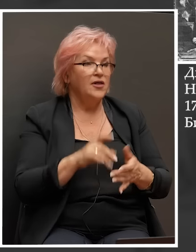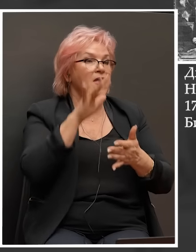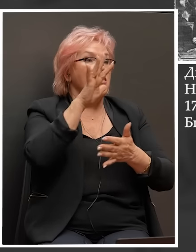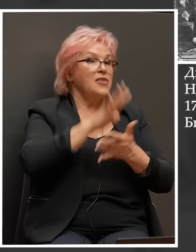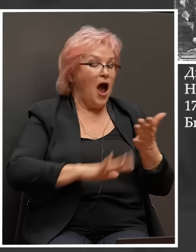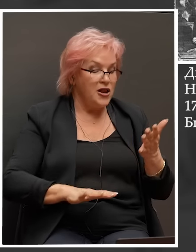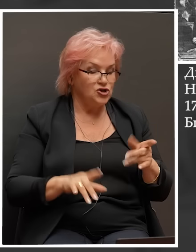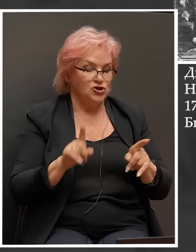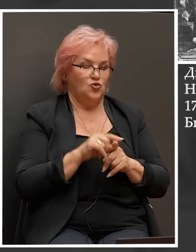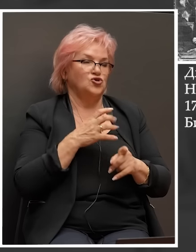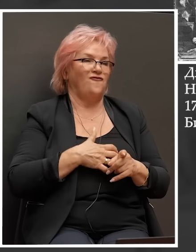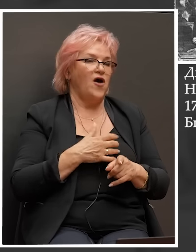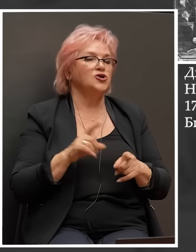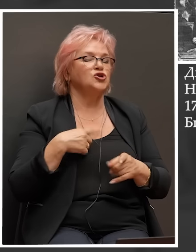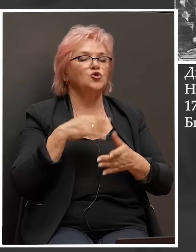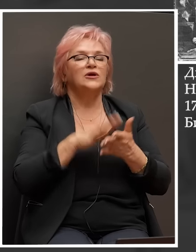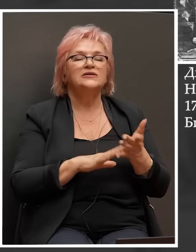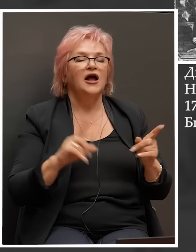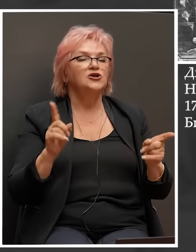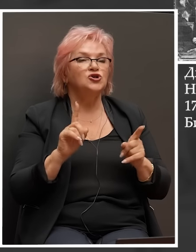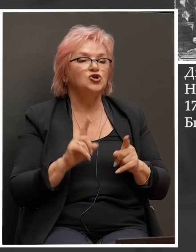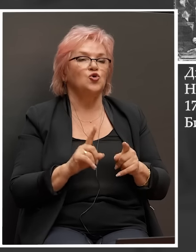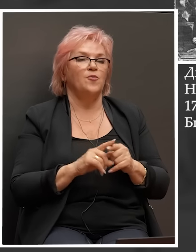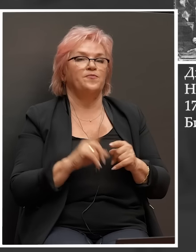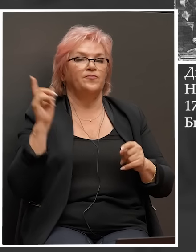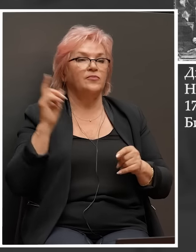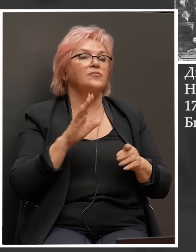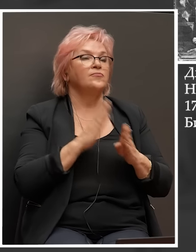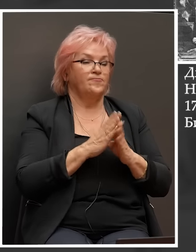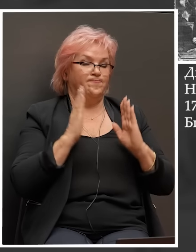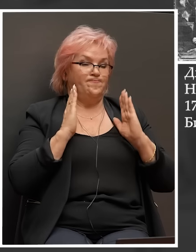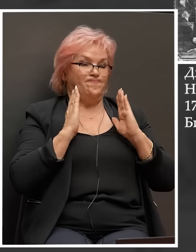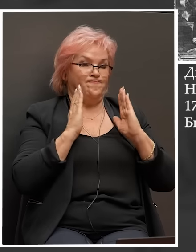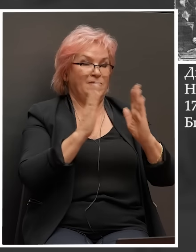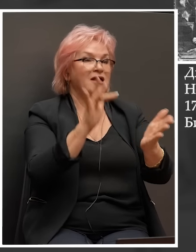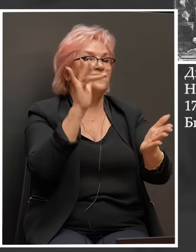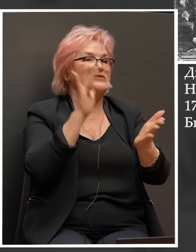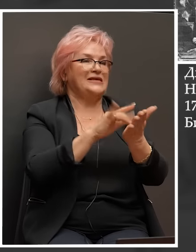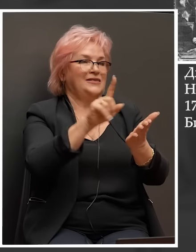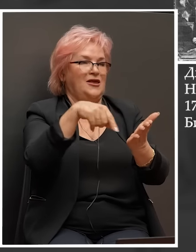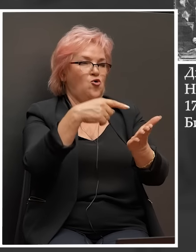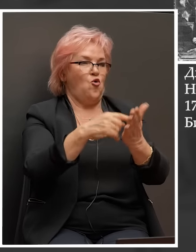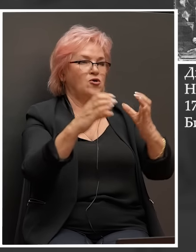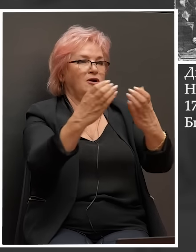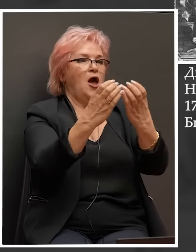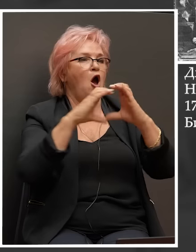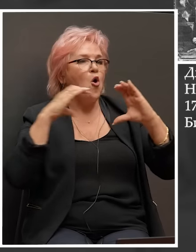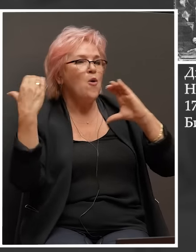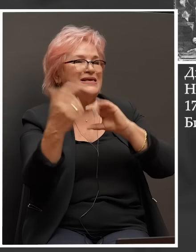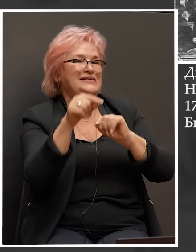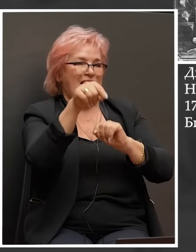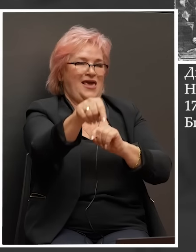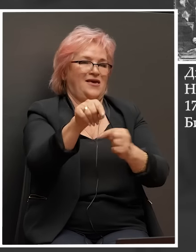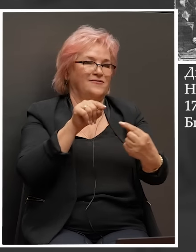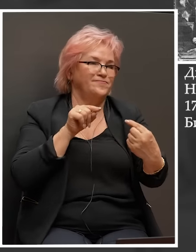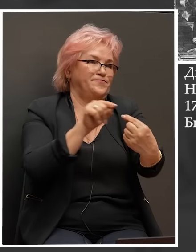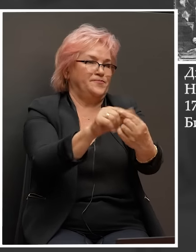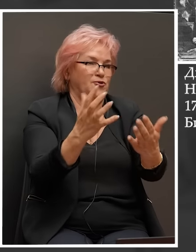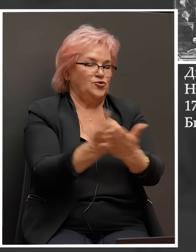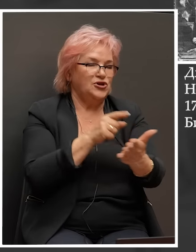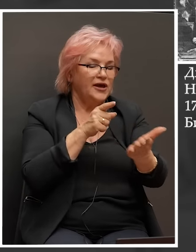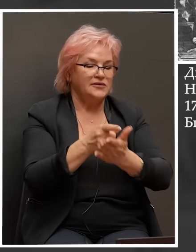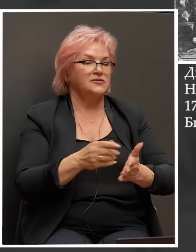важный момент, у нас с вами идет, ну и соответственно Виа Лата ведет в центр города, к форуму, к Колизеям и так далее.